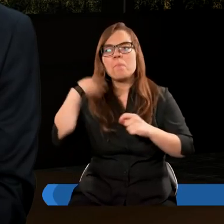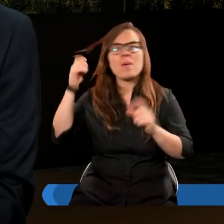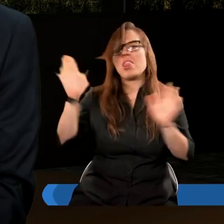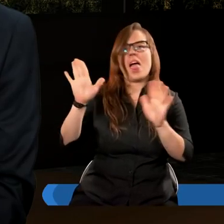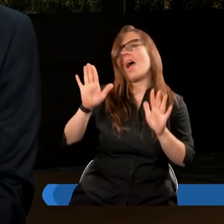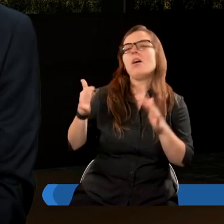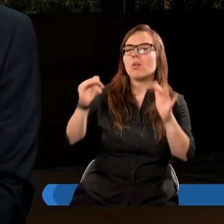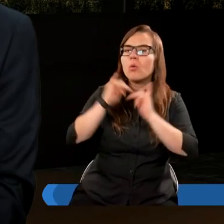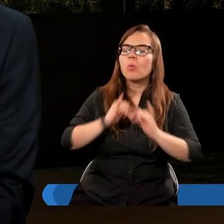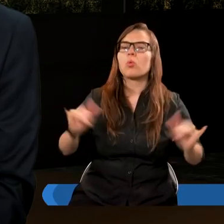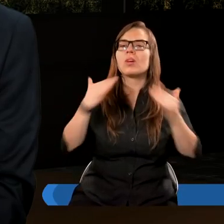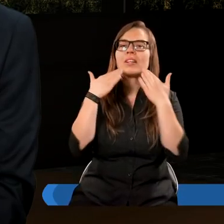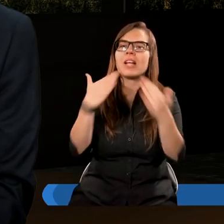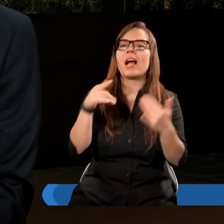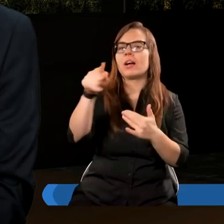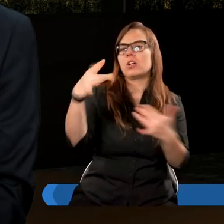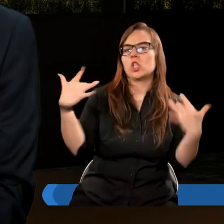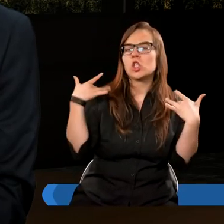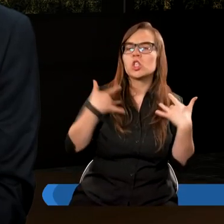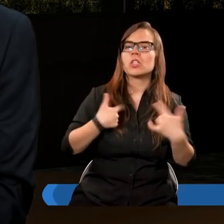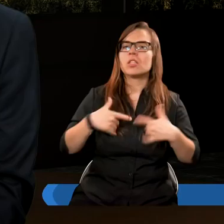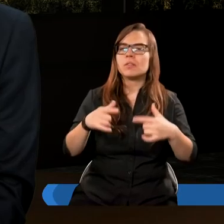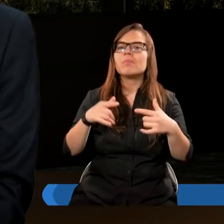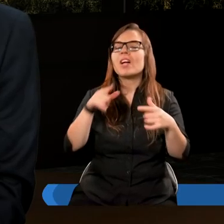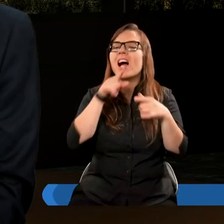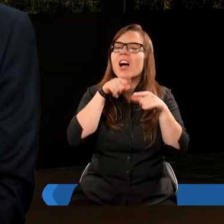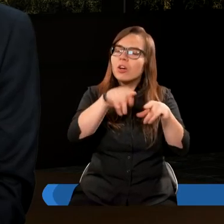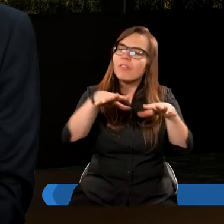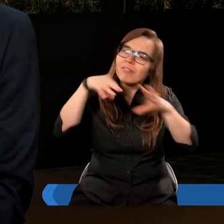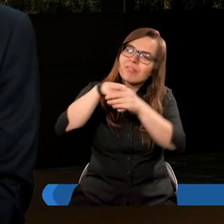Zatem tego Bożego działania może być bardzo dużo.